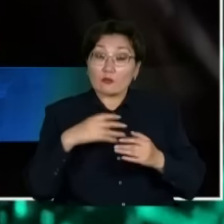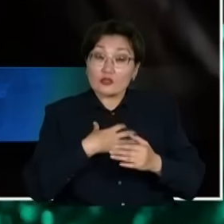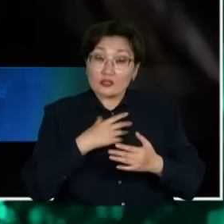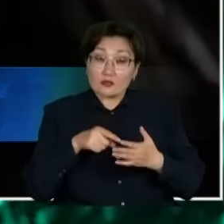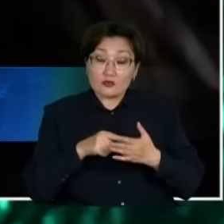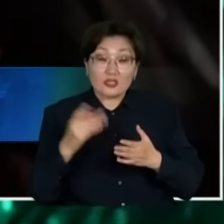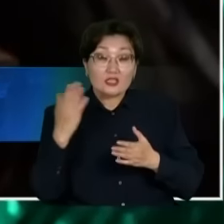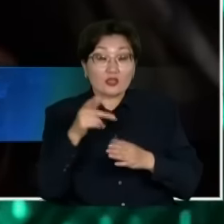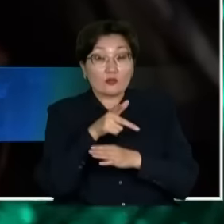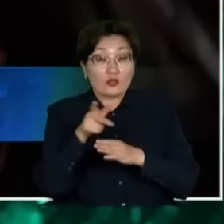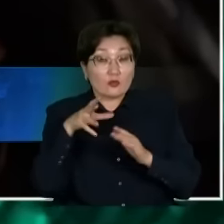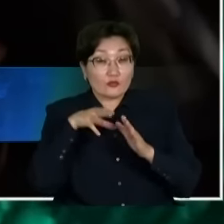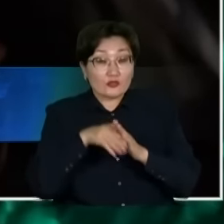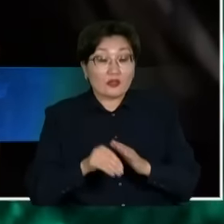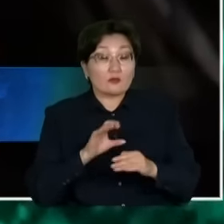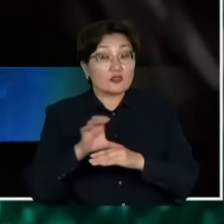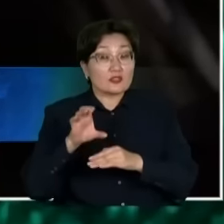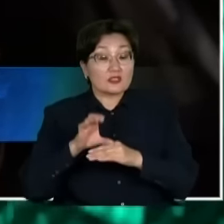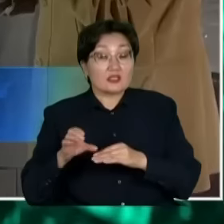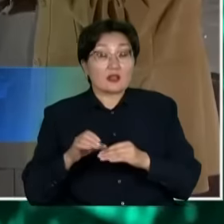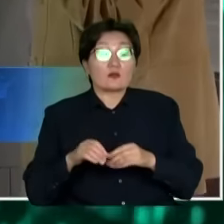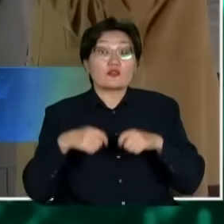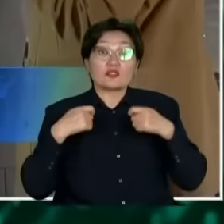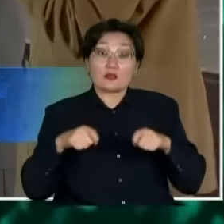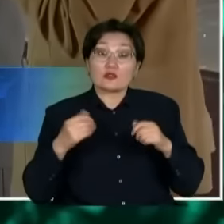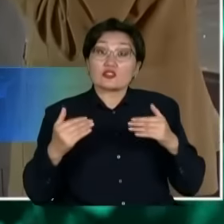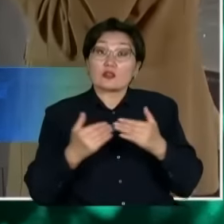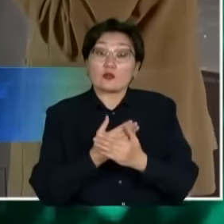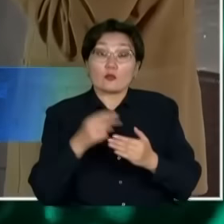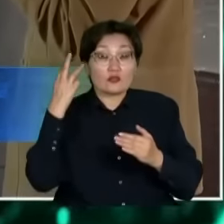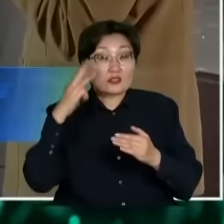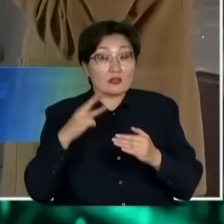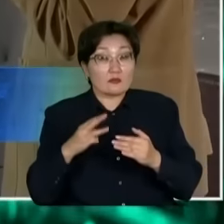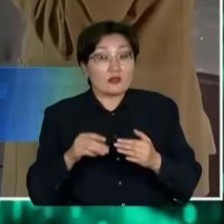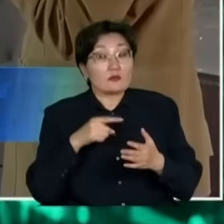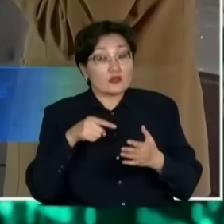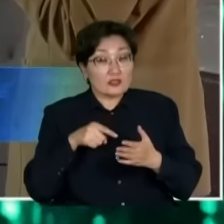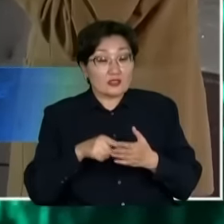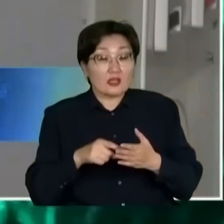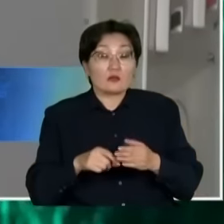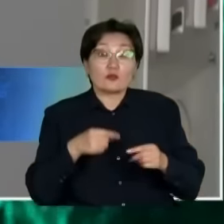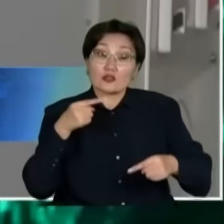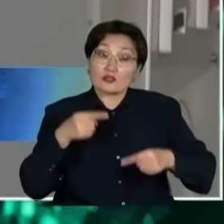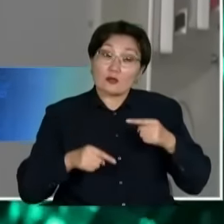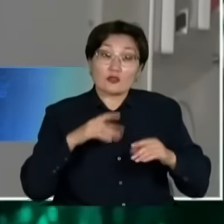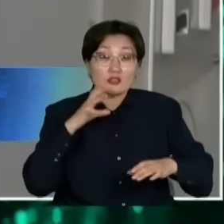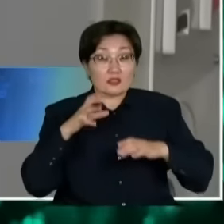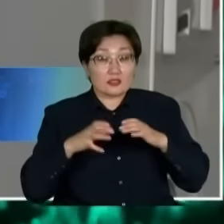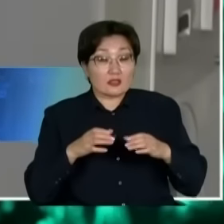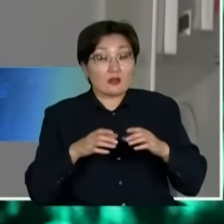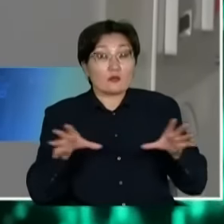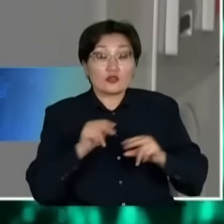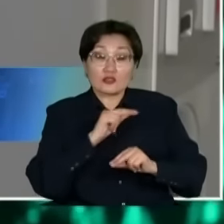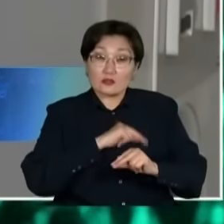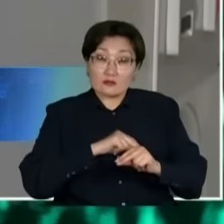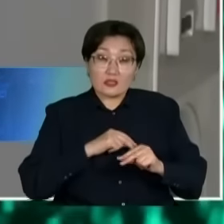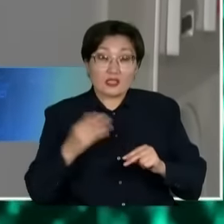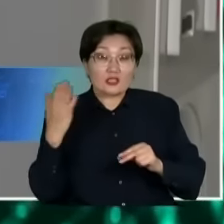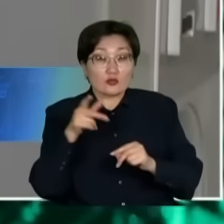киноиндустрии включая производство и дистрибуцию новые тренды и вызовы например дискуссия о международном сотрудничестве в